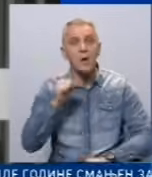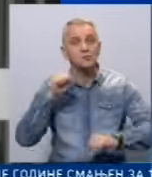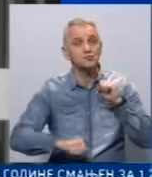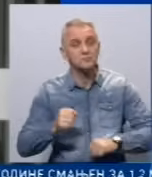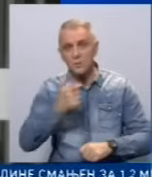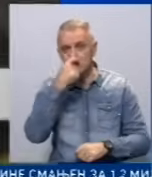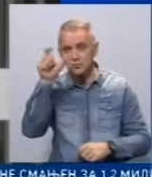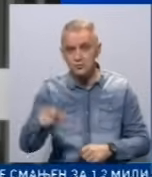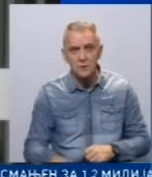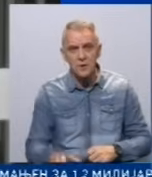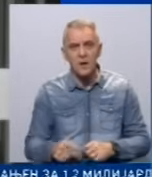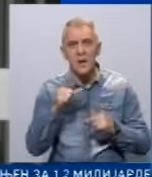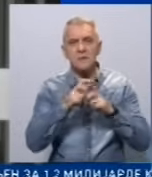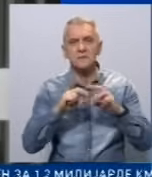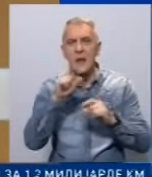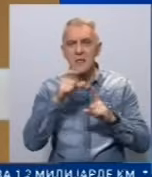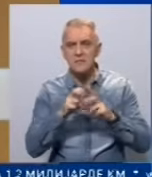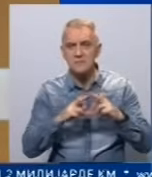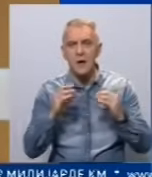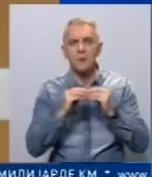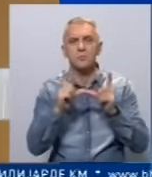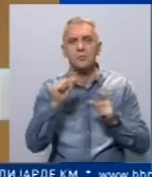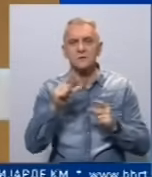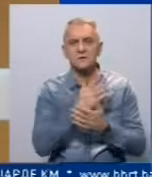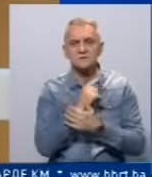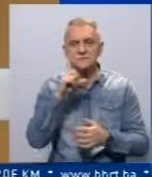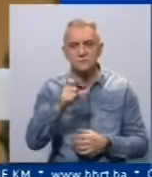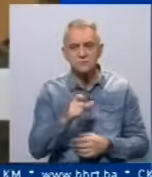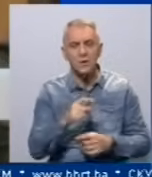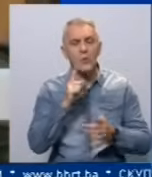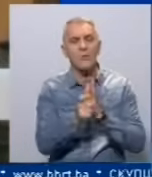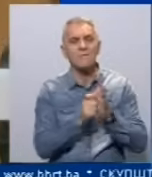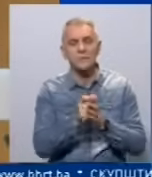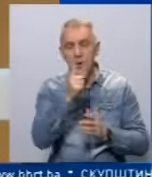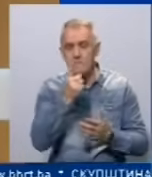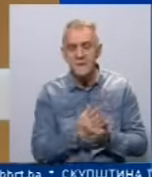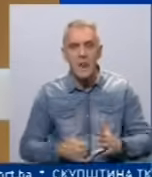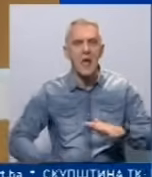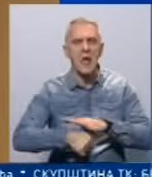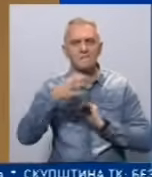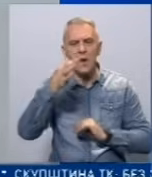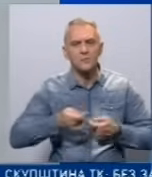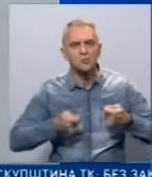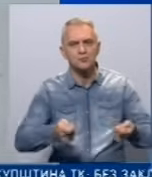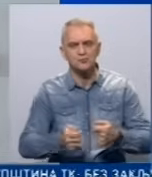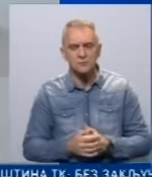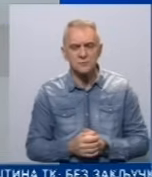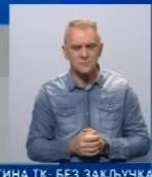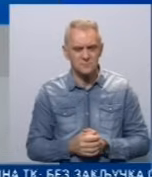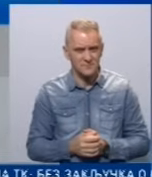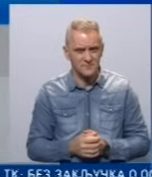je sutkinja suda BiH Dalida Burzić, koja je u vrijeme Džananovog stradanja bila glavna kantonalna tužiteljica.